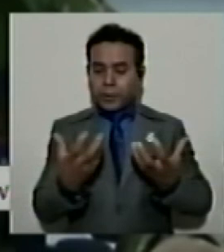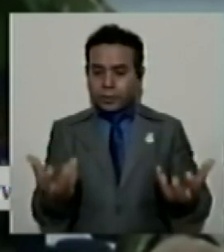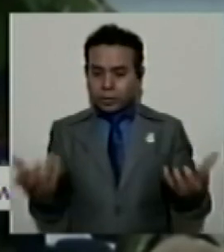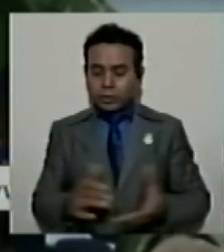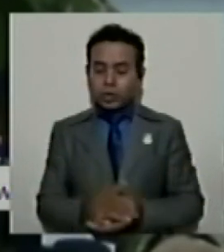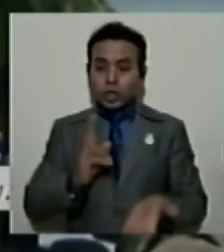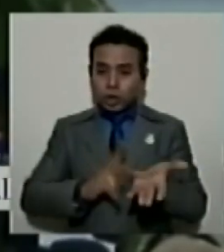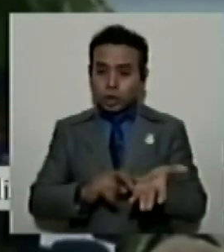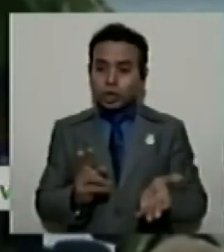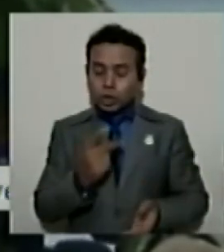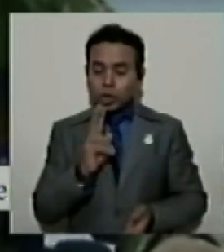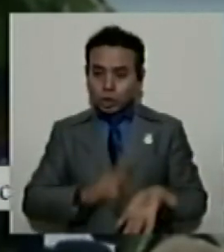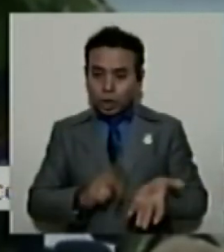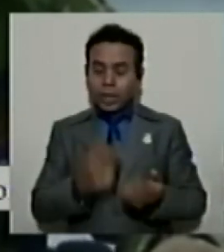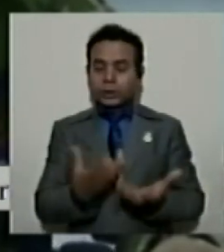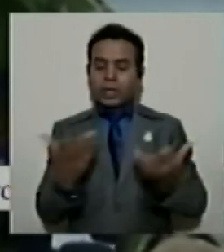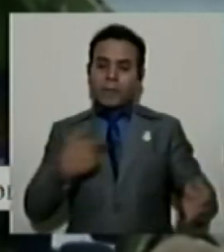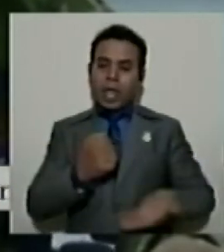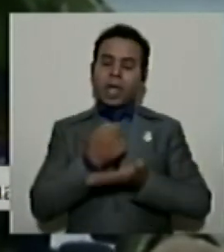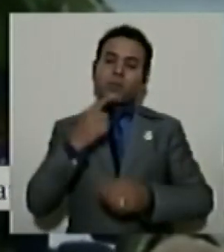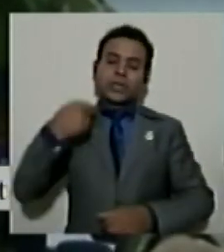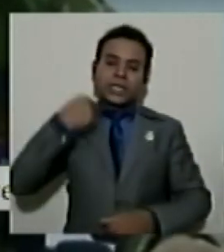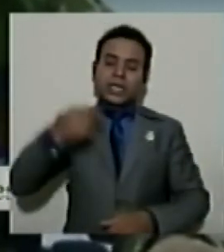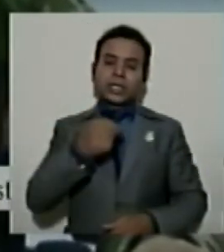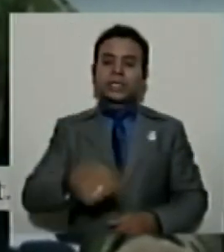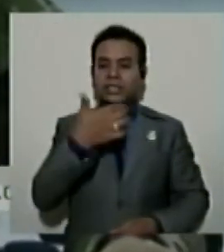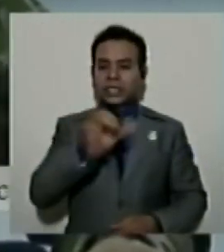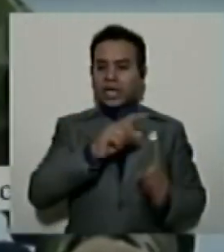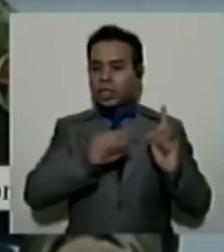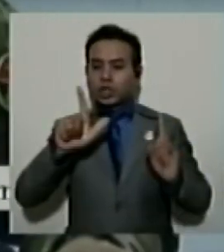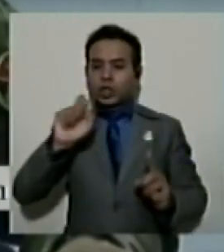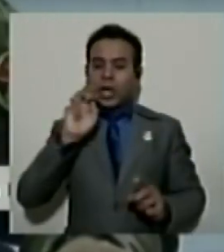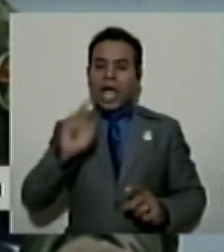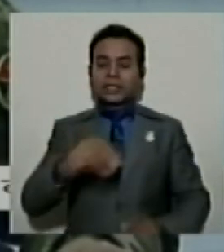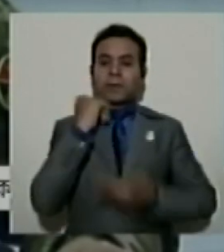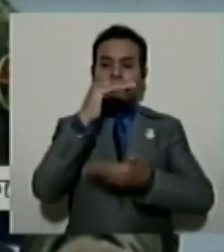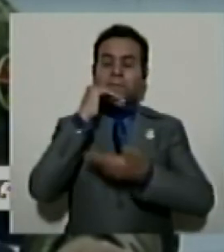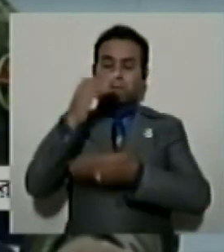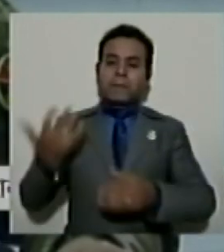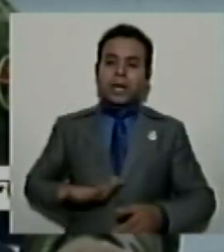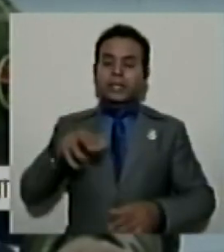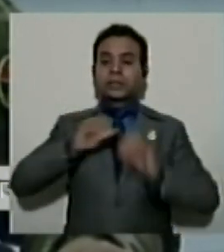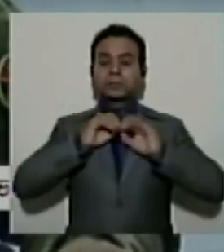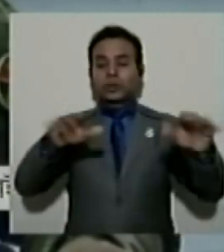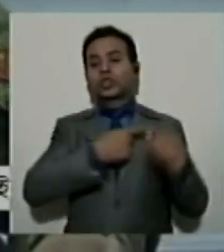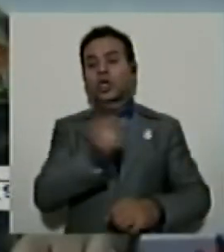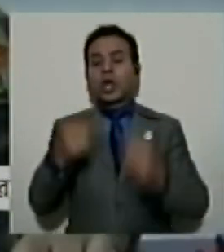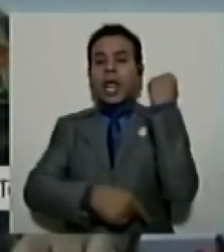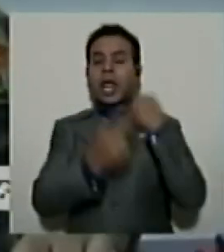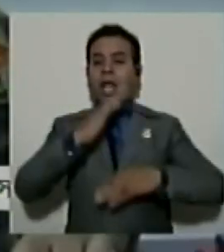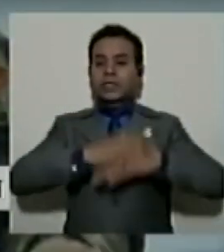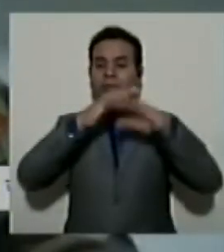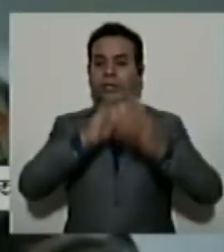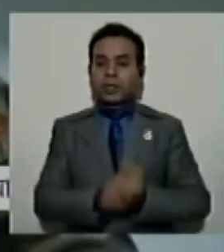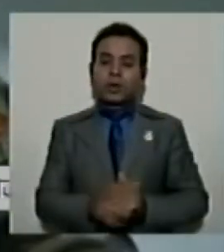পিপিগুলো দেওয়ার গ্রহণের সময় এবং বিতরণের সময় আমরা সিএমএসডির আমাদের একটি কারিগরি কমিটি